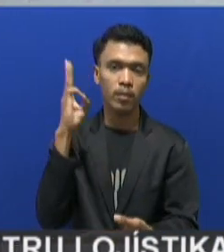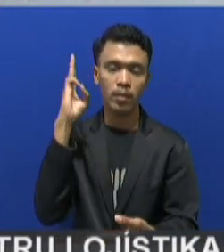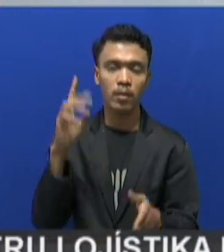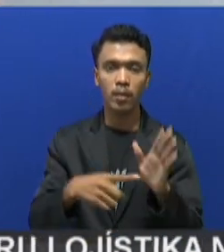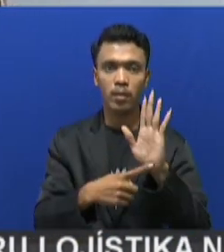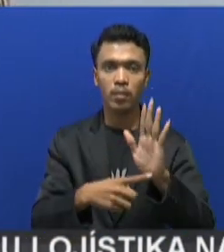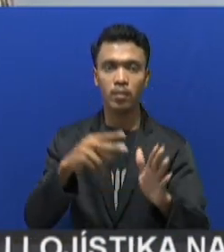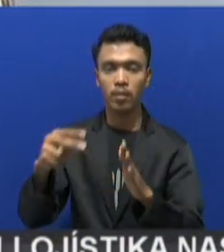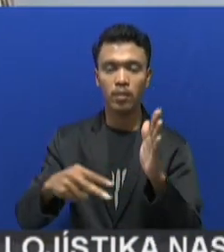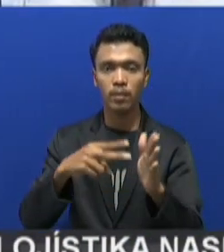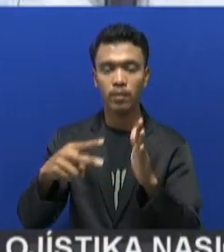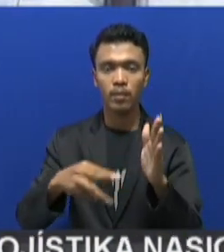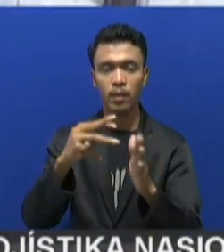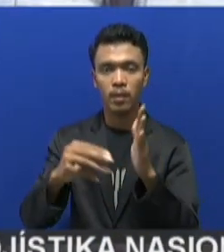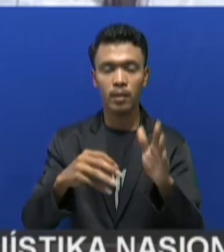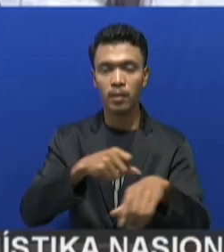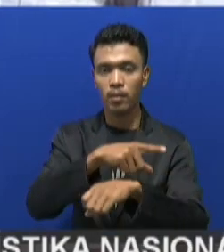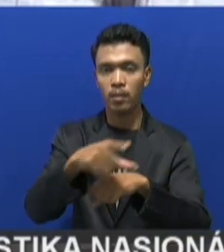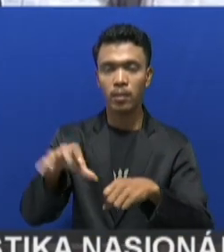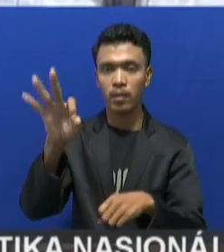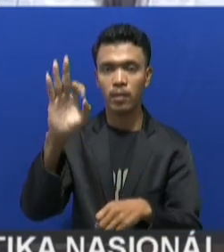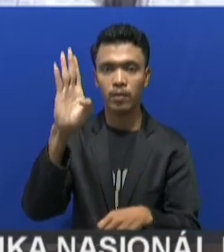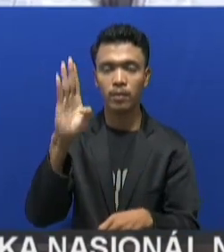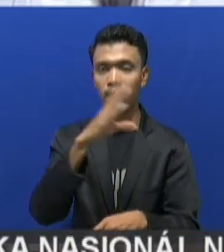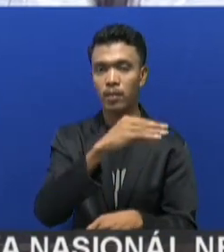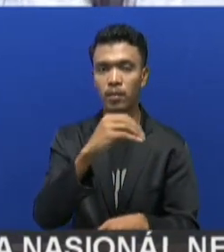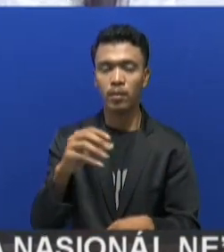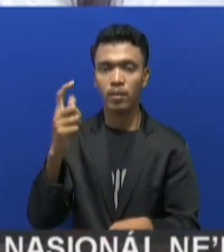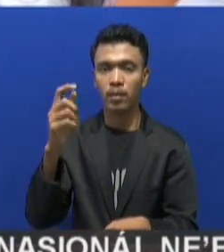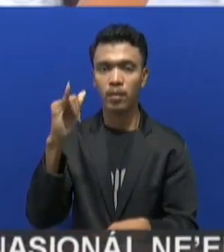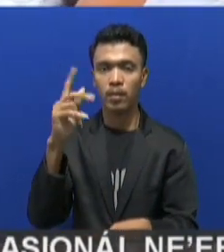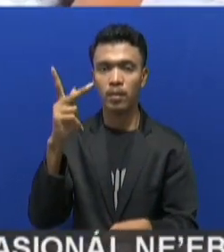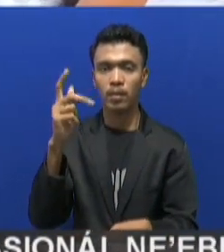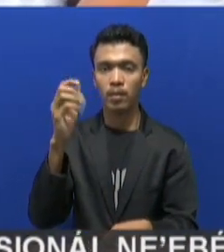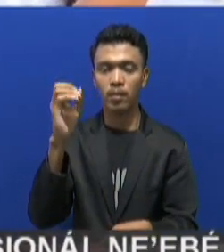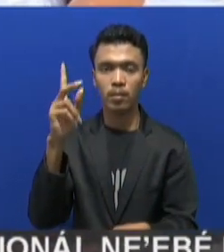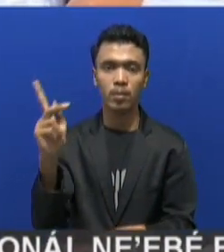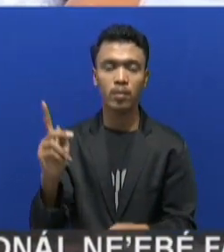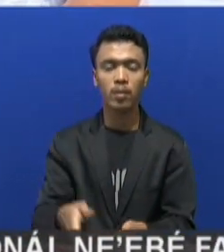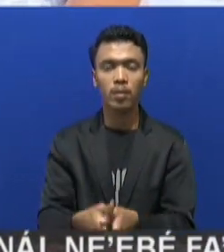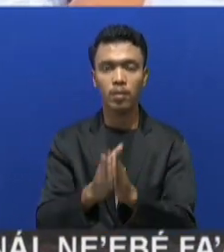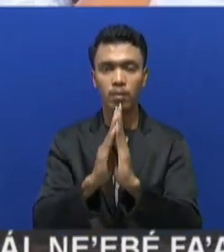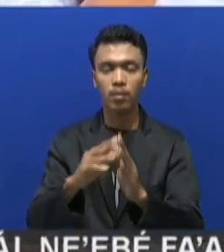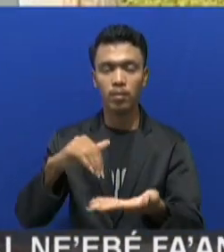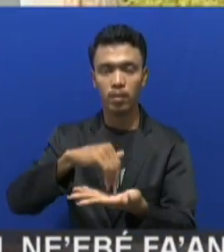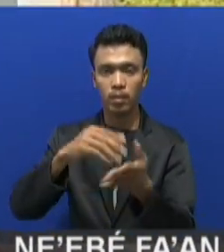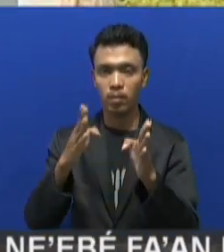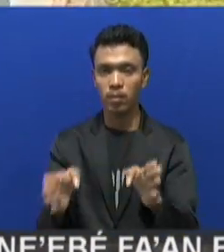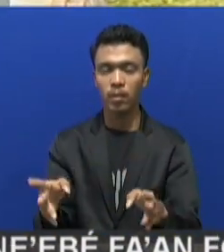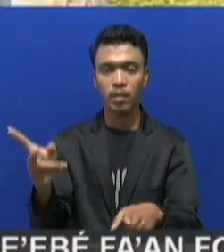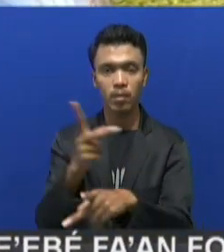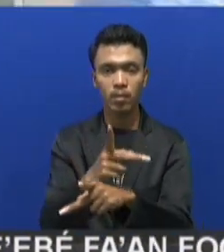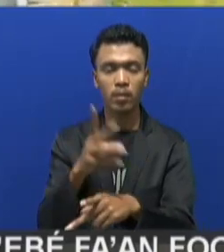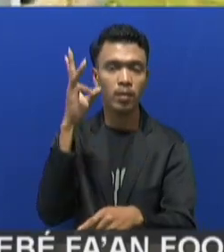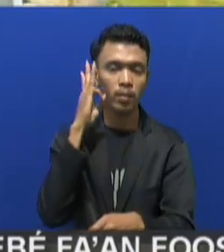media social, ia Facebook, no TikTok. Tenente General Larry Anan Timur husu studanti evita consumo alku